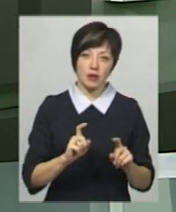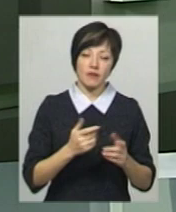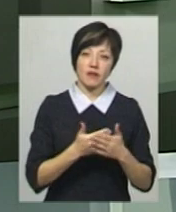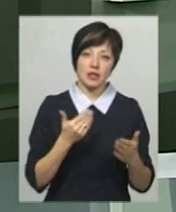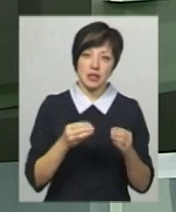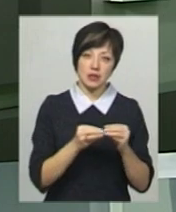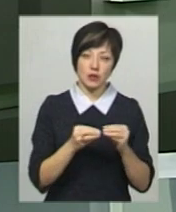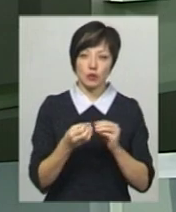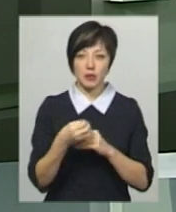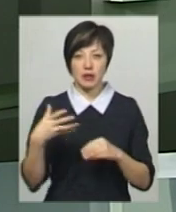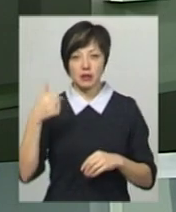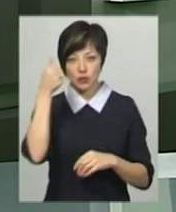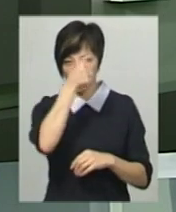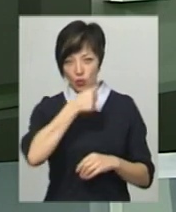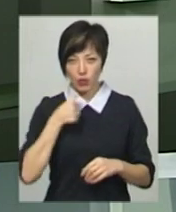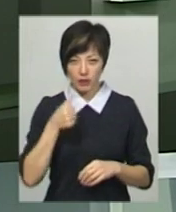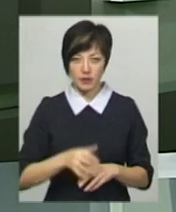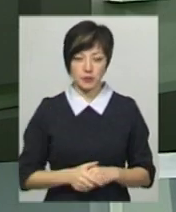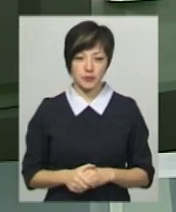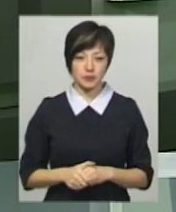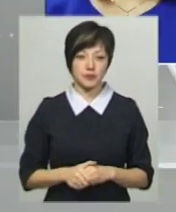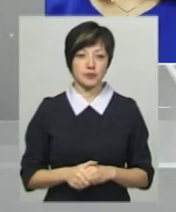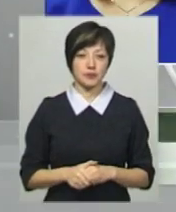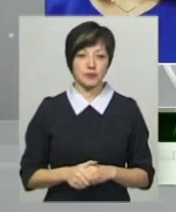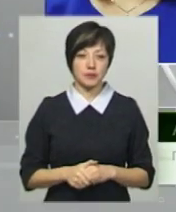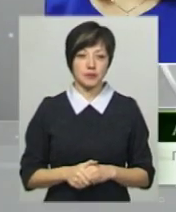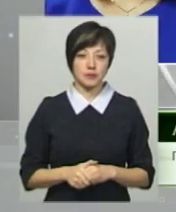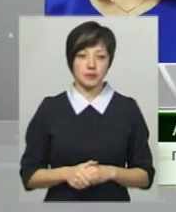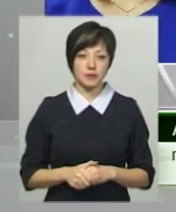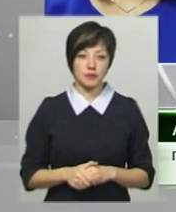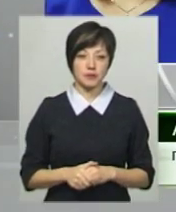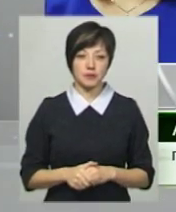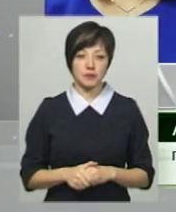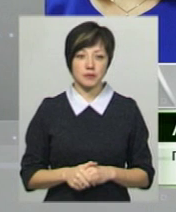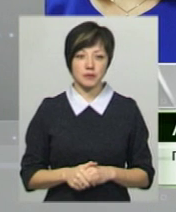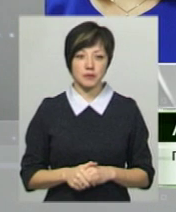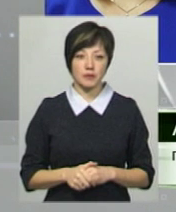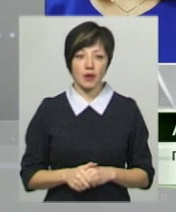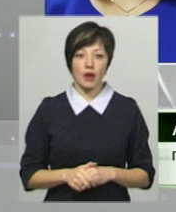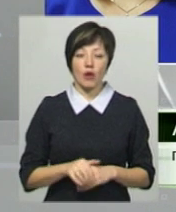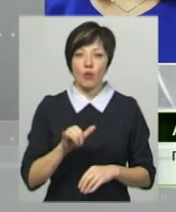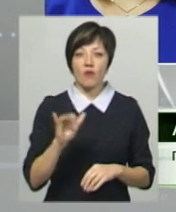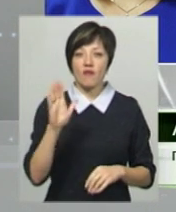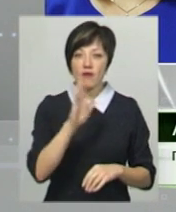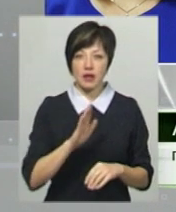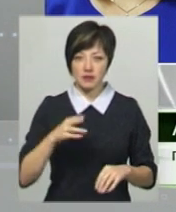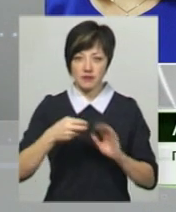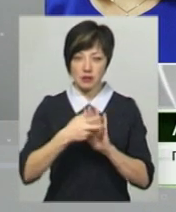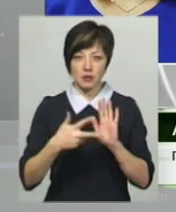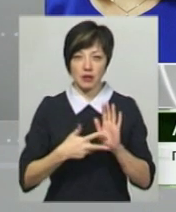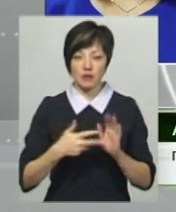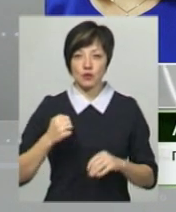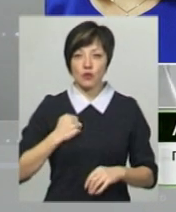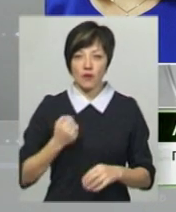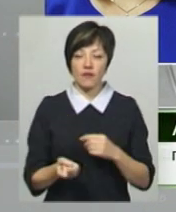строк від 10 до 15 років. У вересні 2018 року військового колишнього виникла